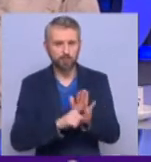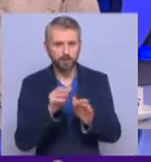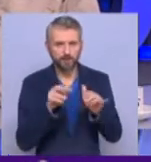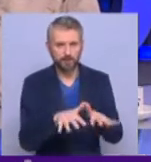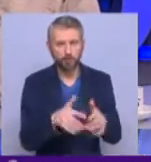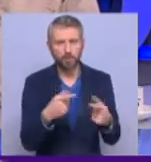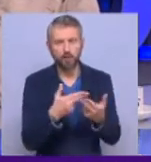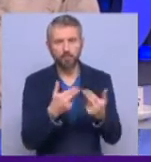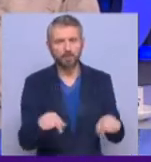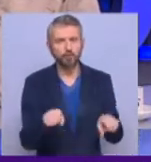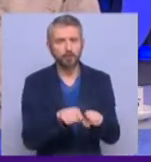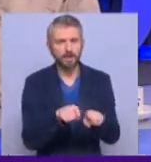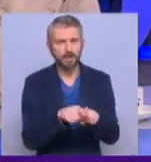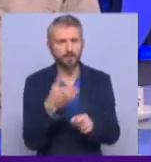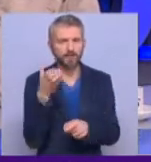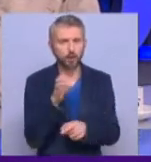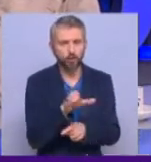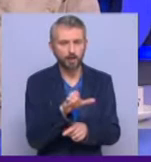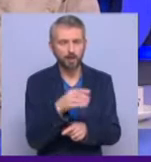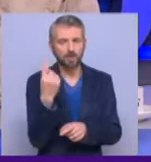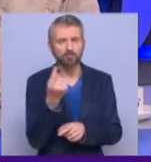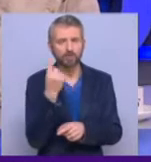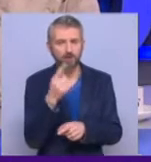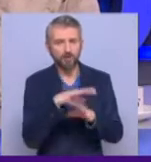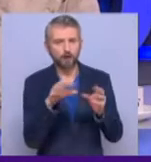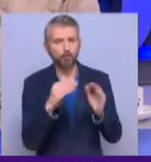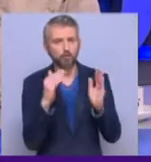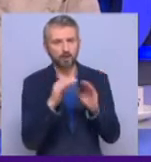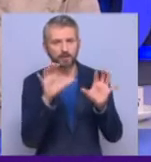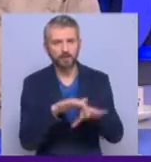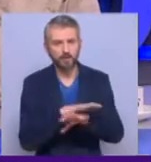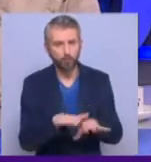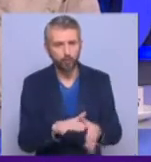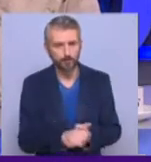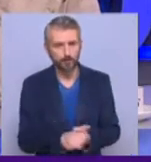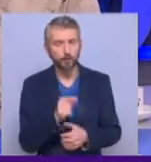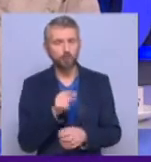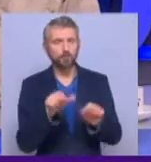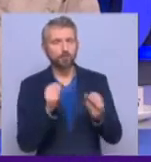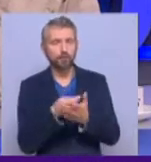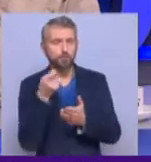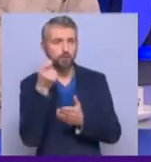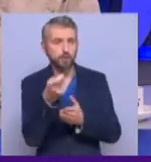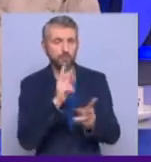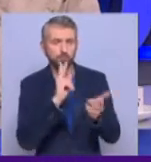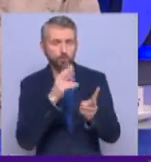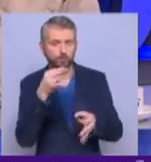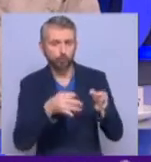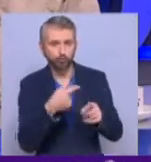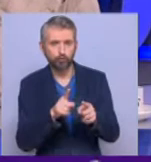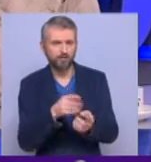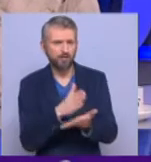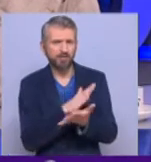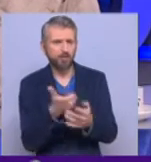де визнано такі встановлення лічильників загальнобудинкових незаконними. Тому тут можна подати позов до суду, це не є